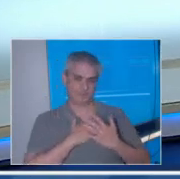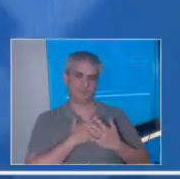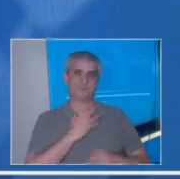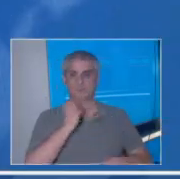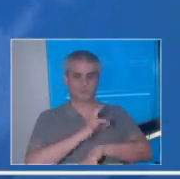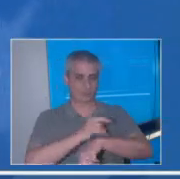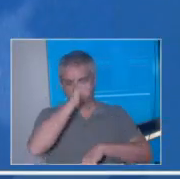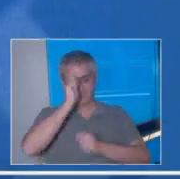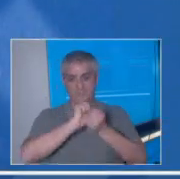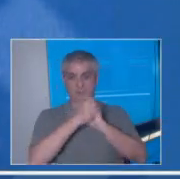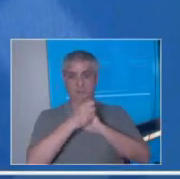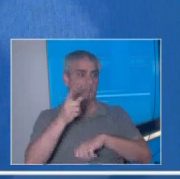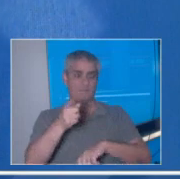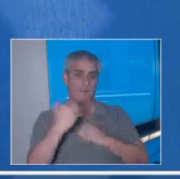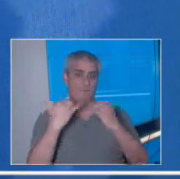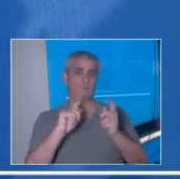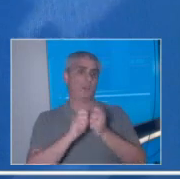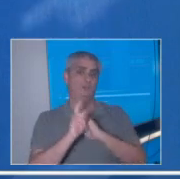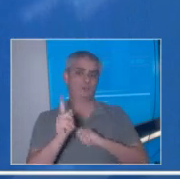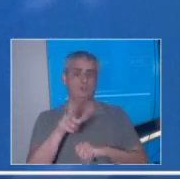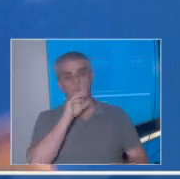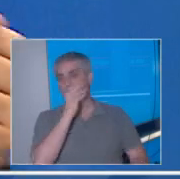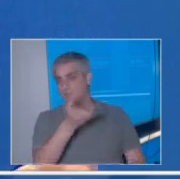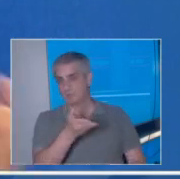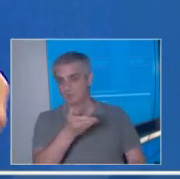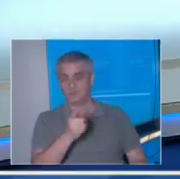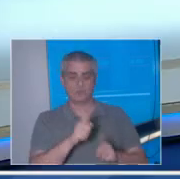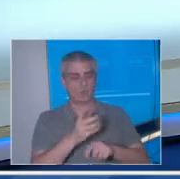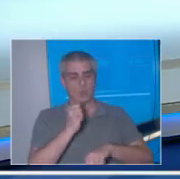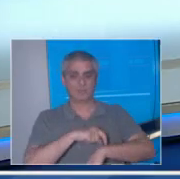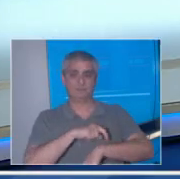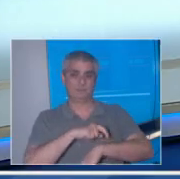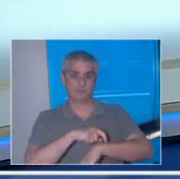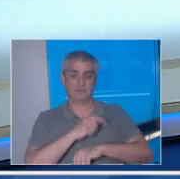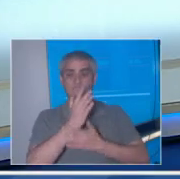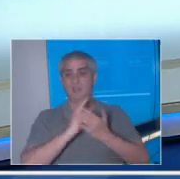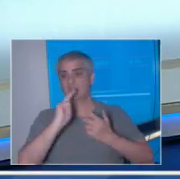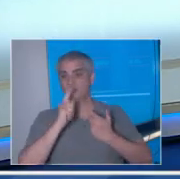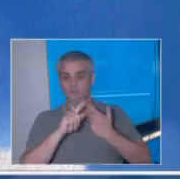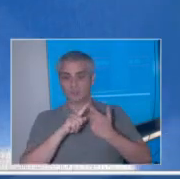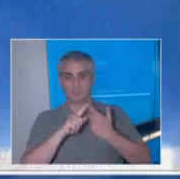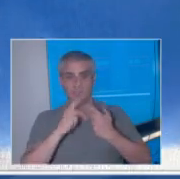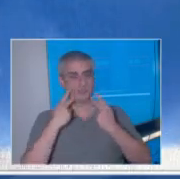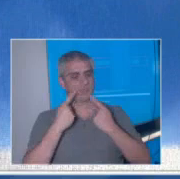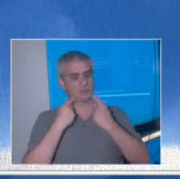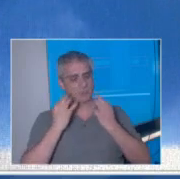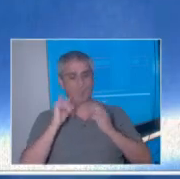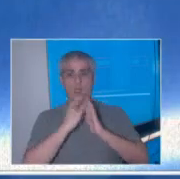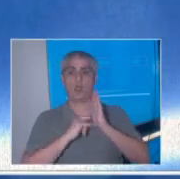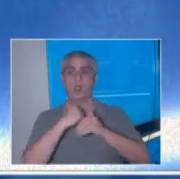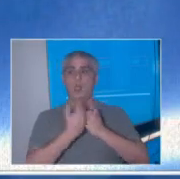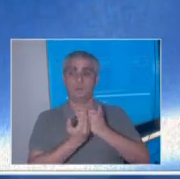שעון קיץ השתנה, השעון לא השתנה במליאה. במליאה. על זה הוא דיבר. כאילו, אתם לוקחים לי זמן. החלק השני זה הדיון המהותי על חוק